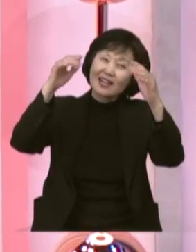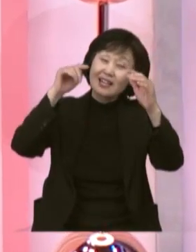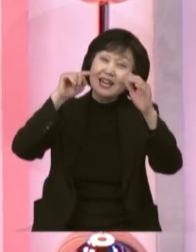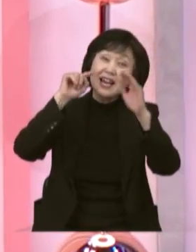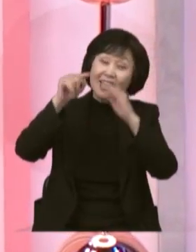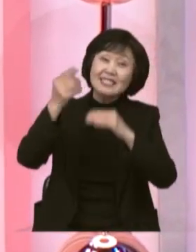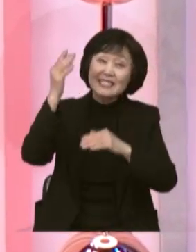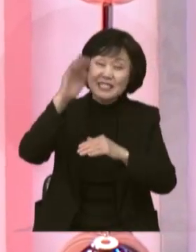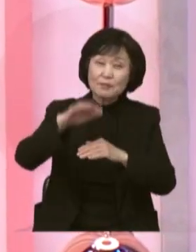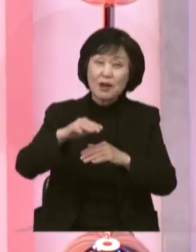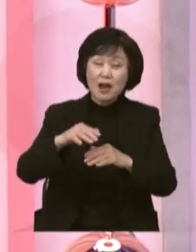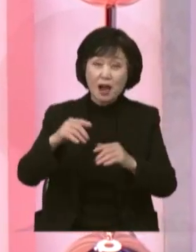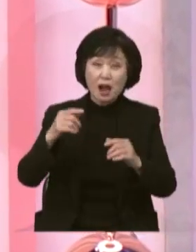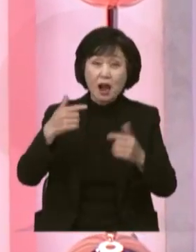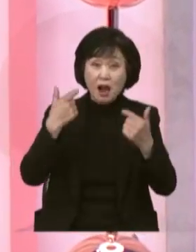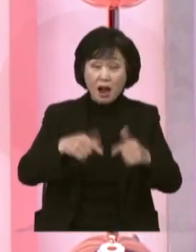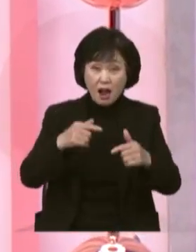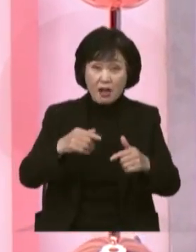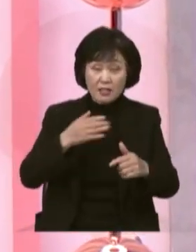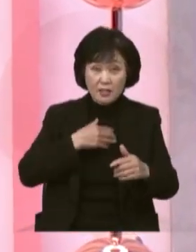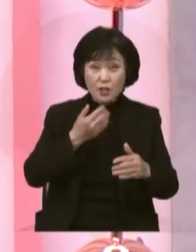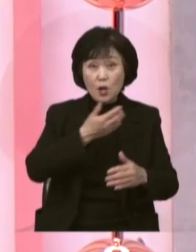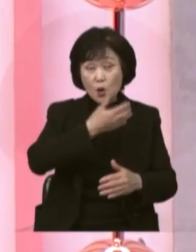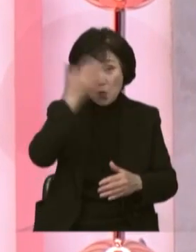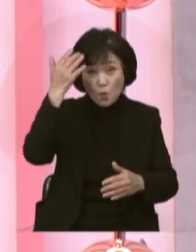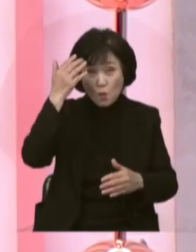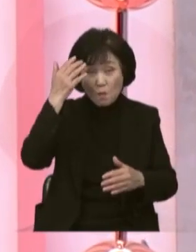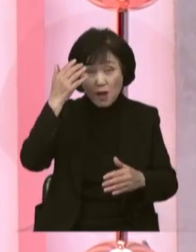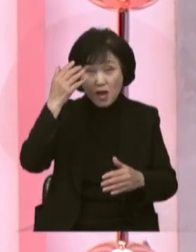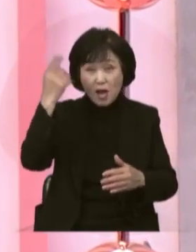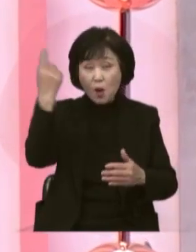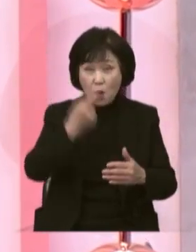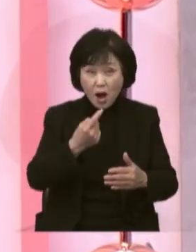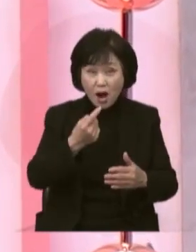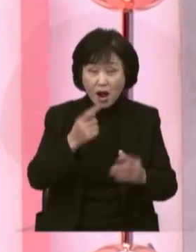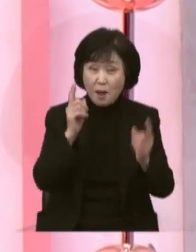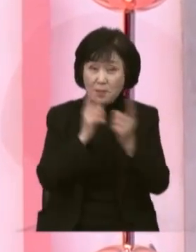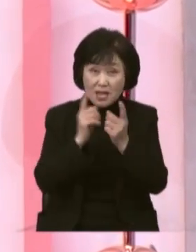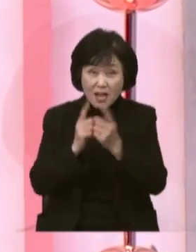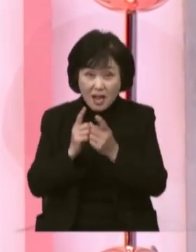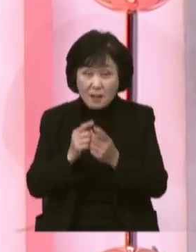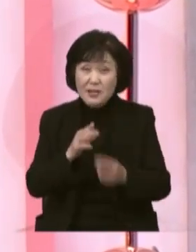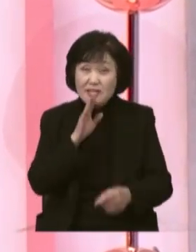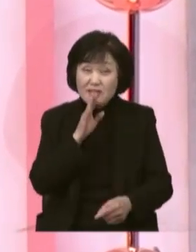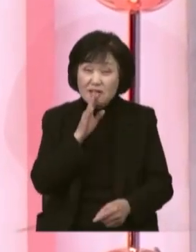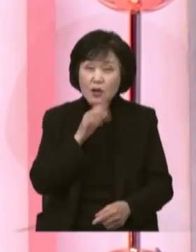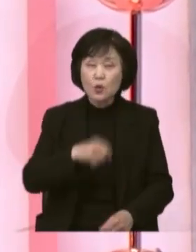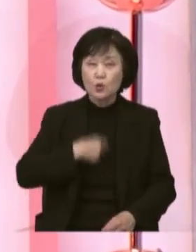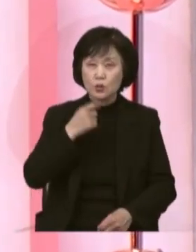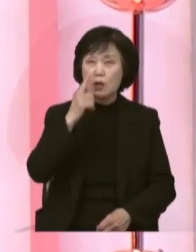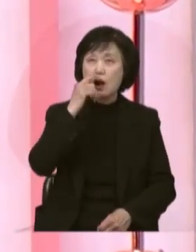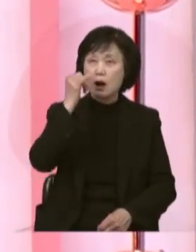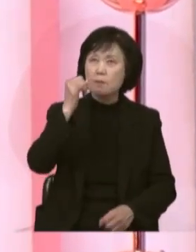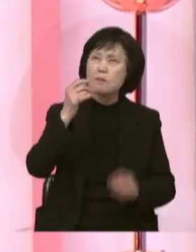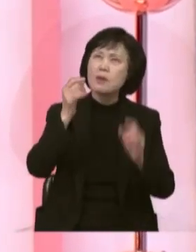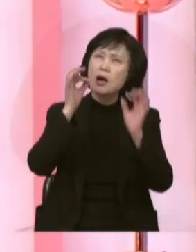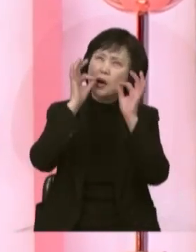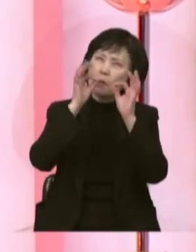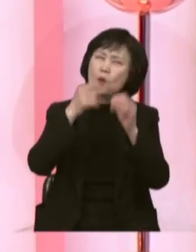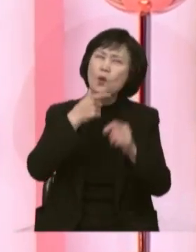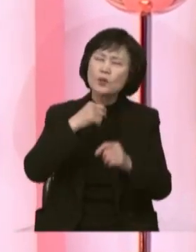같이 있잖아. 매일 꿈에 나타나잖아. 맨날 날 만나주잖아. 그래서 솔직히 엄마 보고 싶은 생각은 없어.